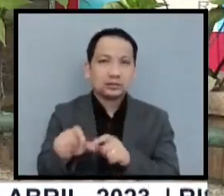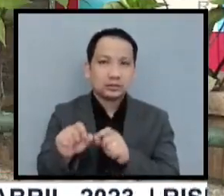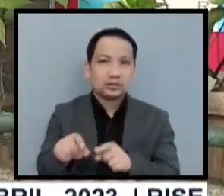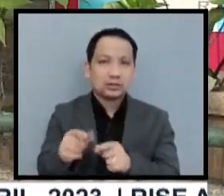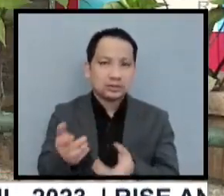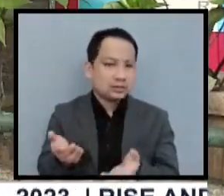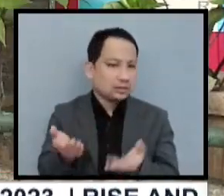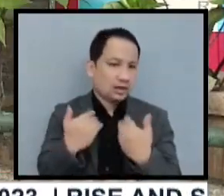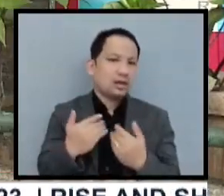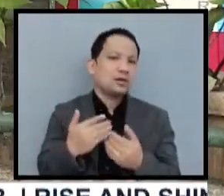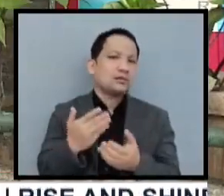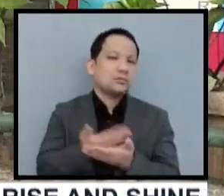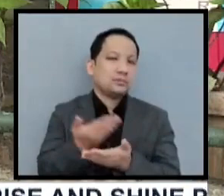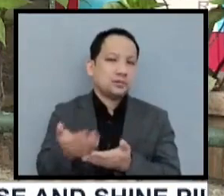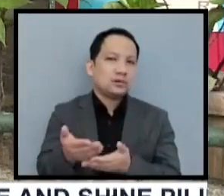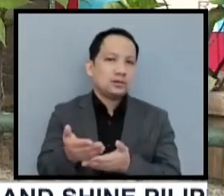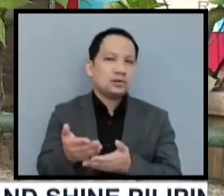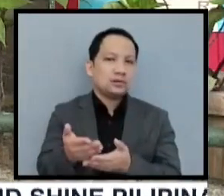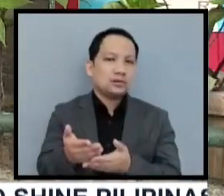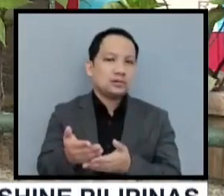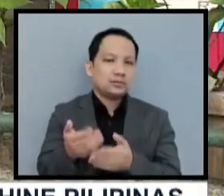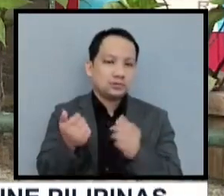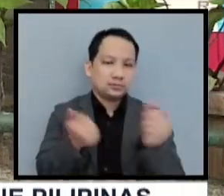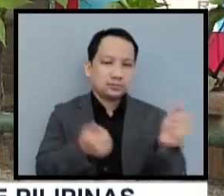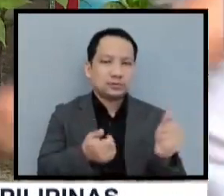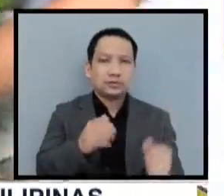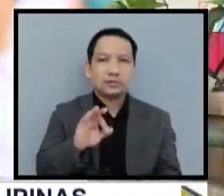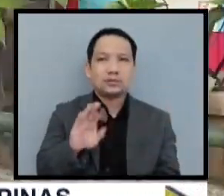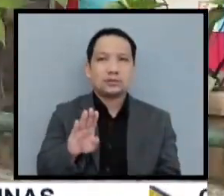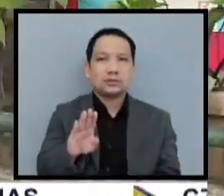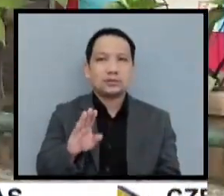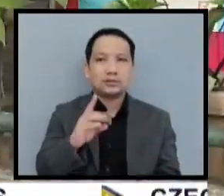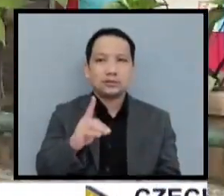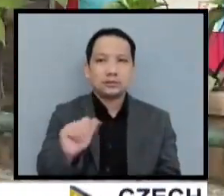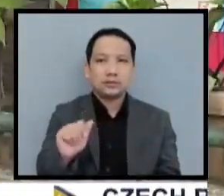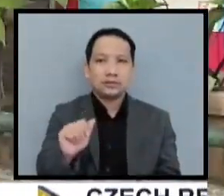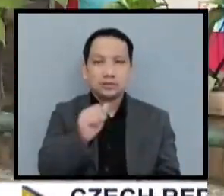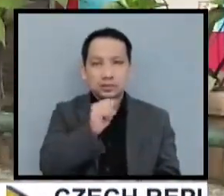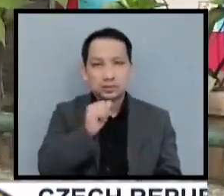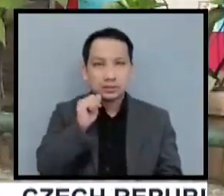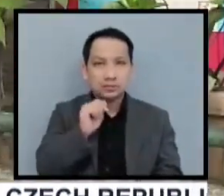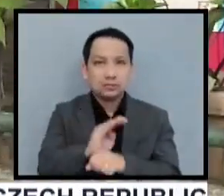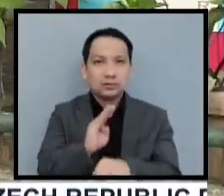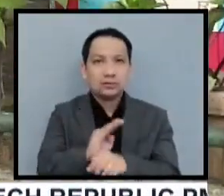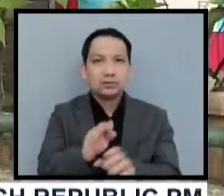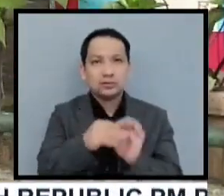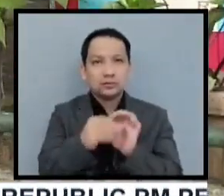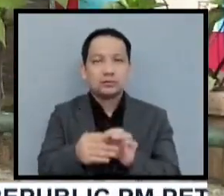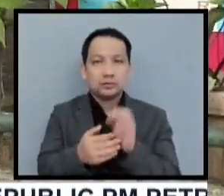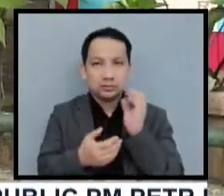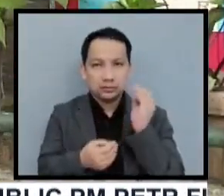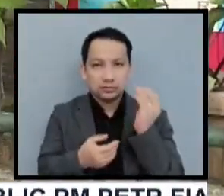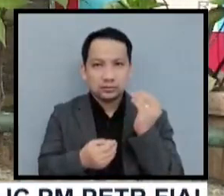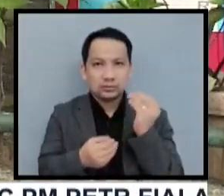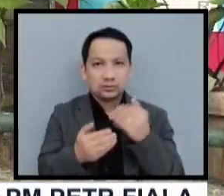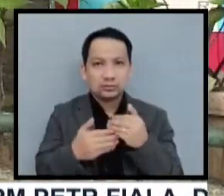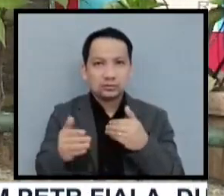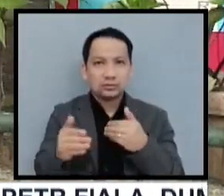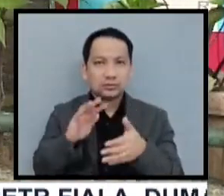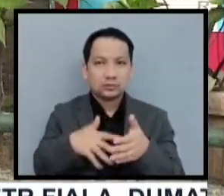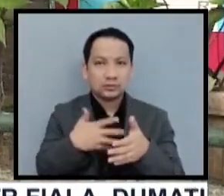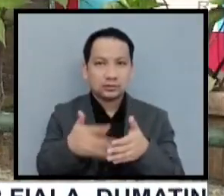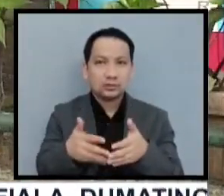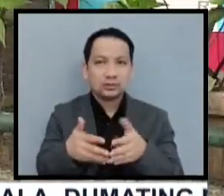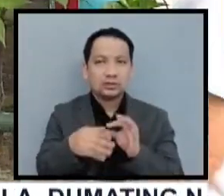Kadiwa mamili. At huwag kalimutang i-follow ang kanilang official Facebook page na DA Agribusiness-Amas para sa updated location at schedule ng